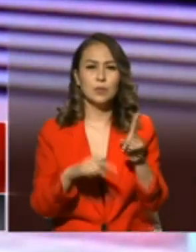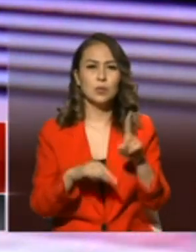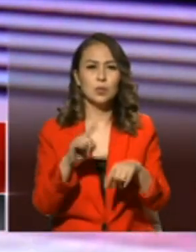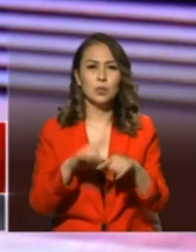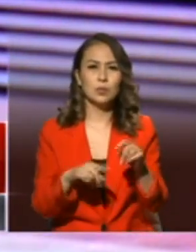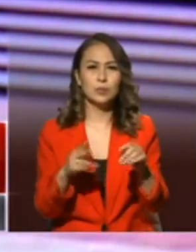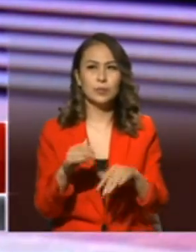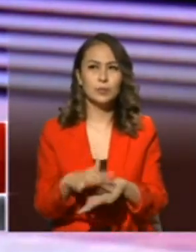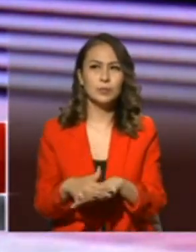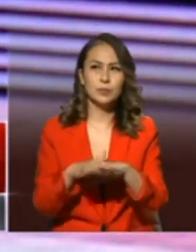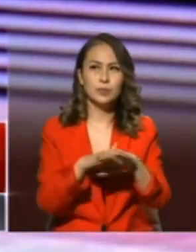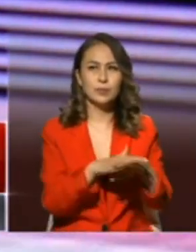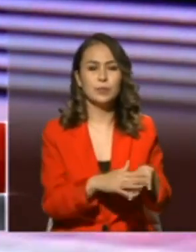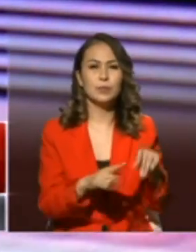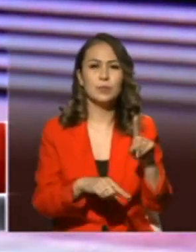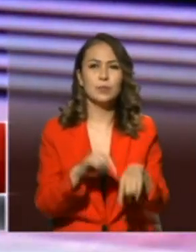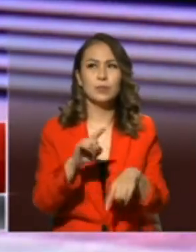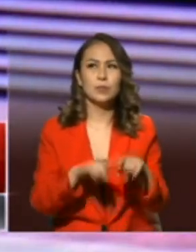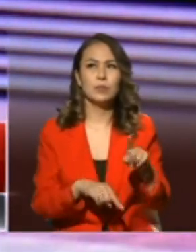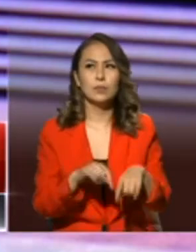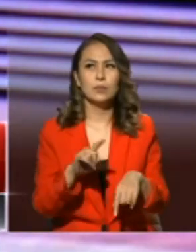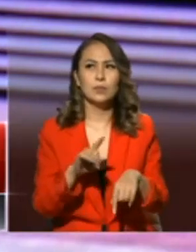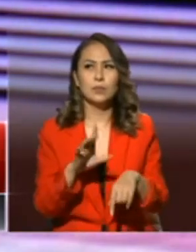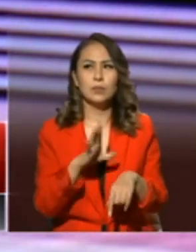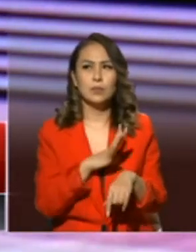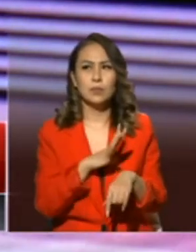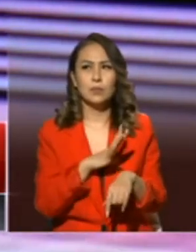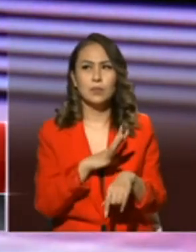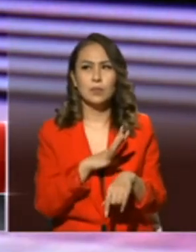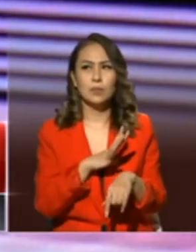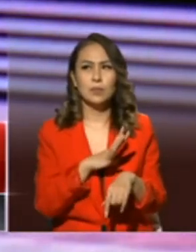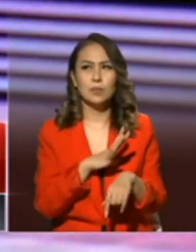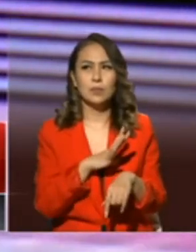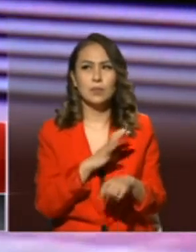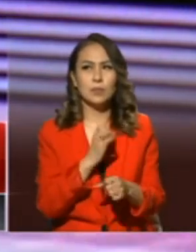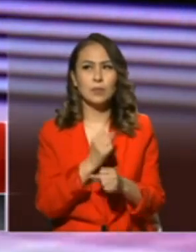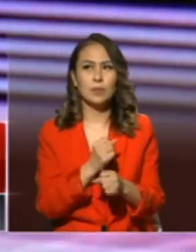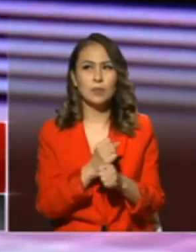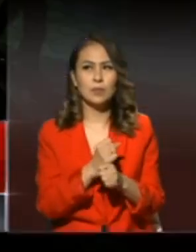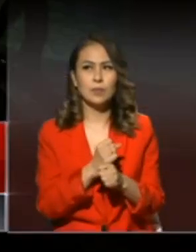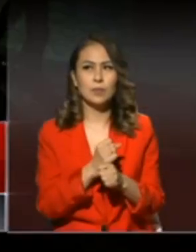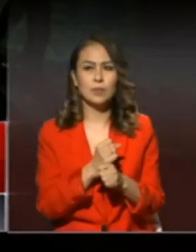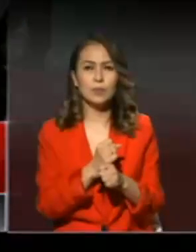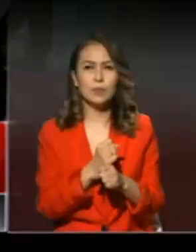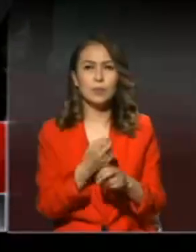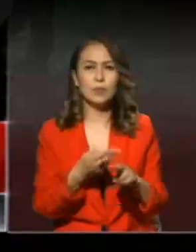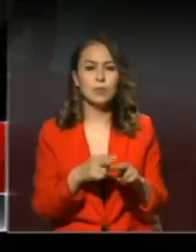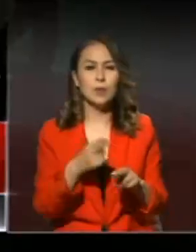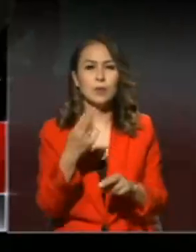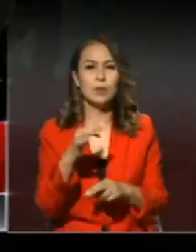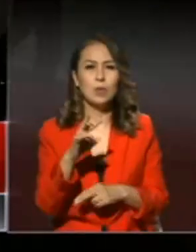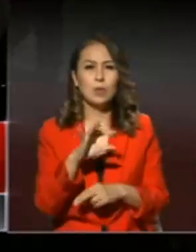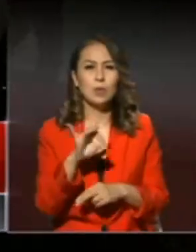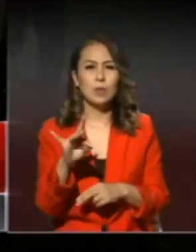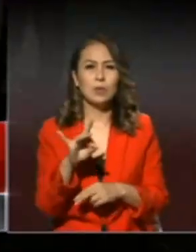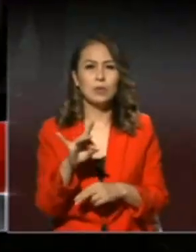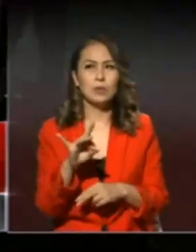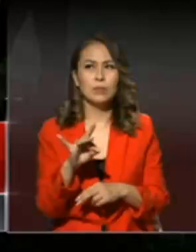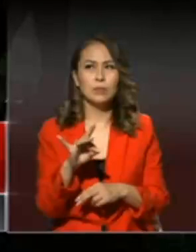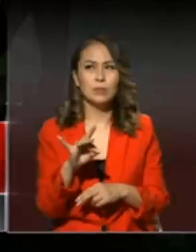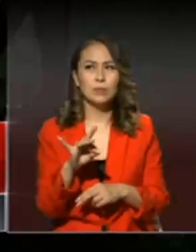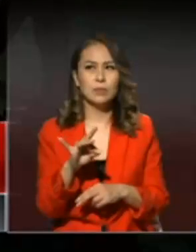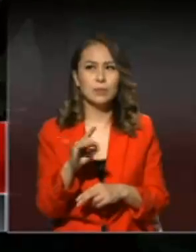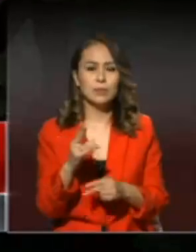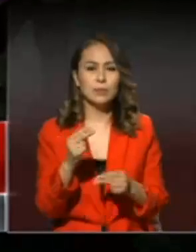кетті. Қайтыс болған адам бір бөлшегі бір жәрдем беріп кетті. Барады. Донорға ешқандай төлем